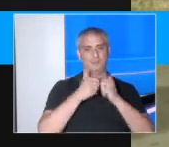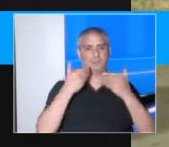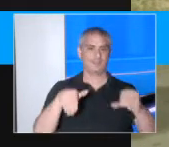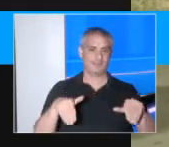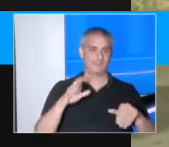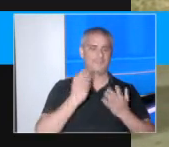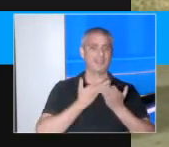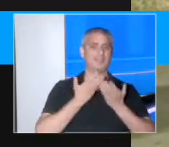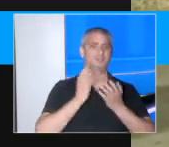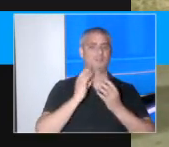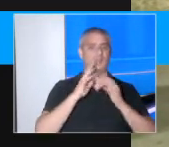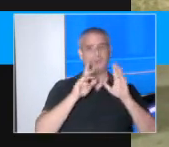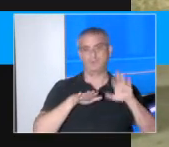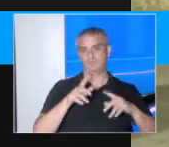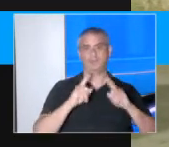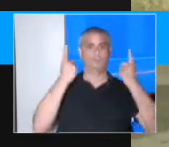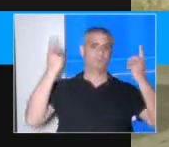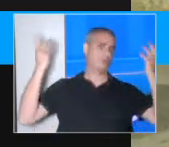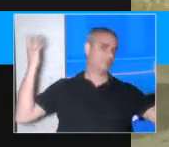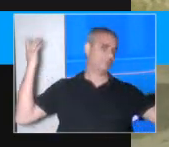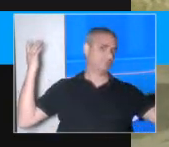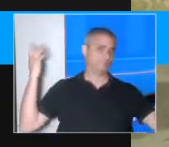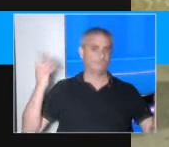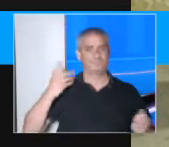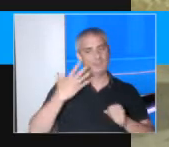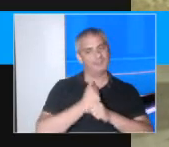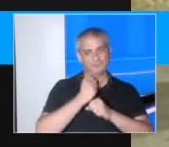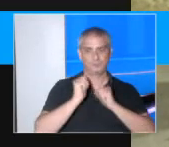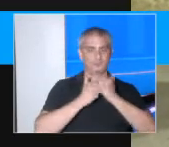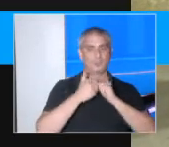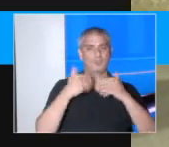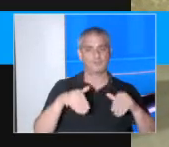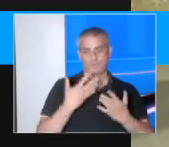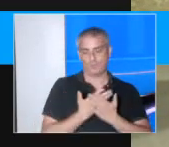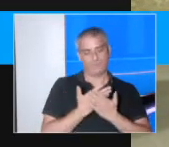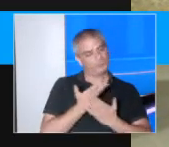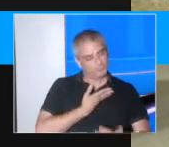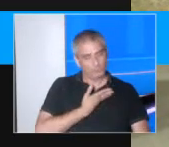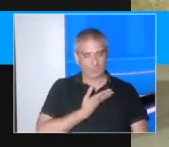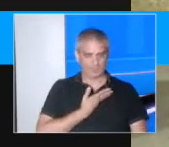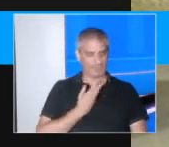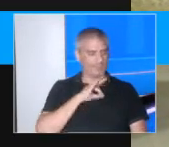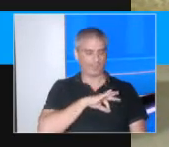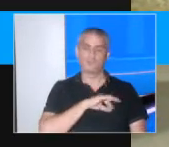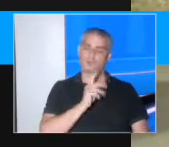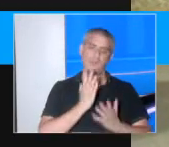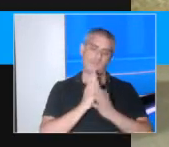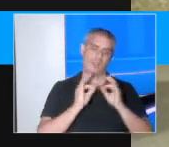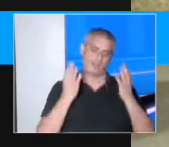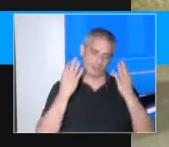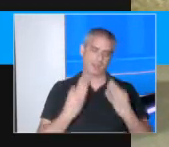הנכים, וההתייחסות של הממסד פתאום להישגים של הספורטאים הנכים. העובדה שהוא מקבל תגמול זאת התחלה